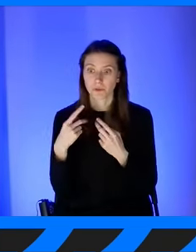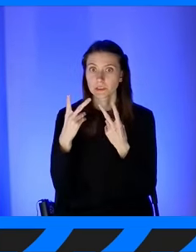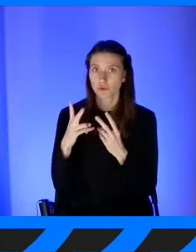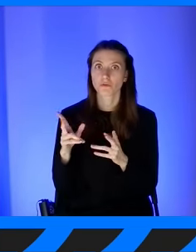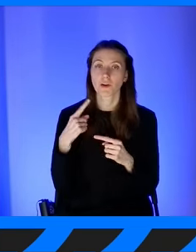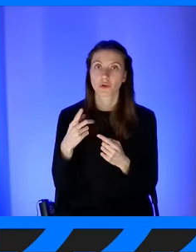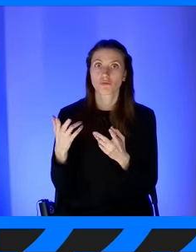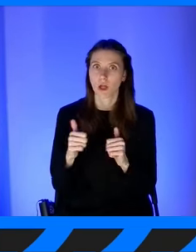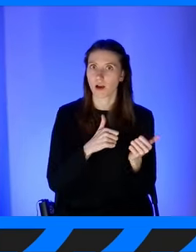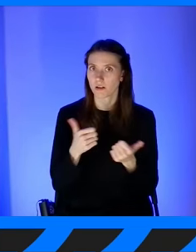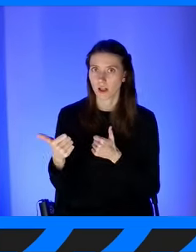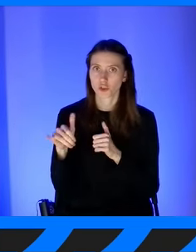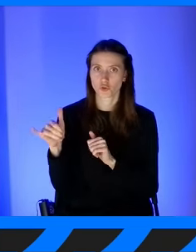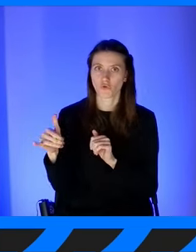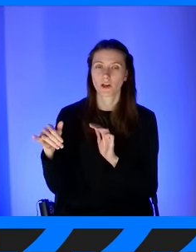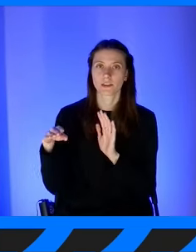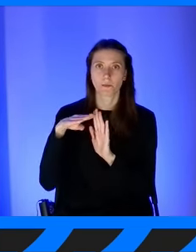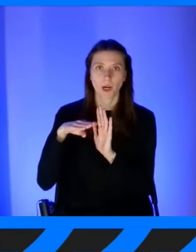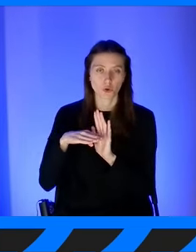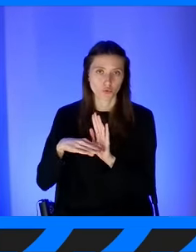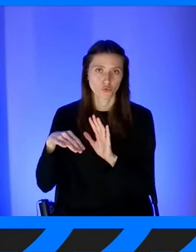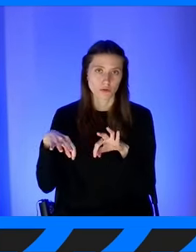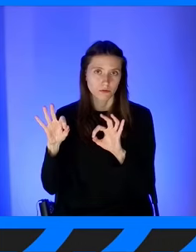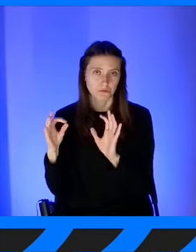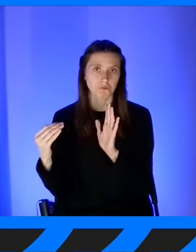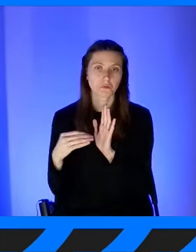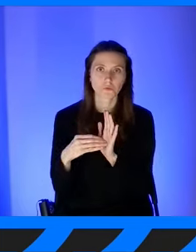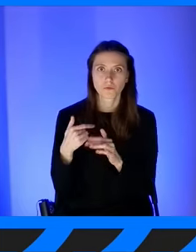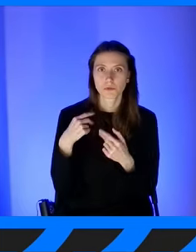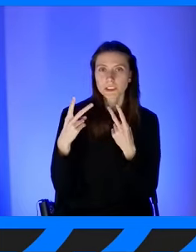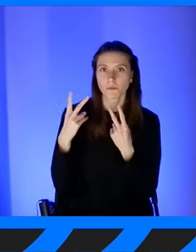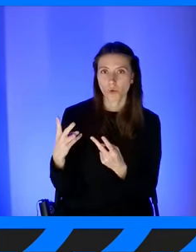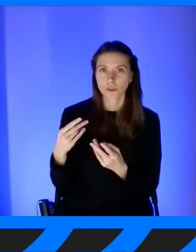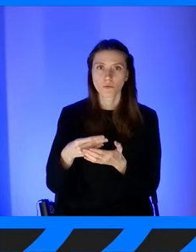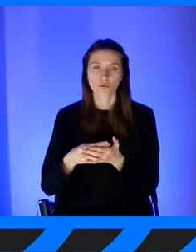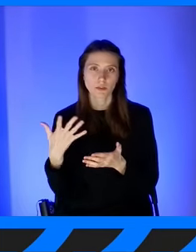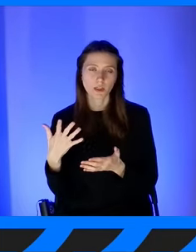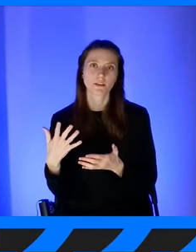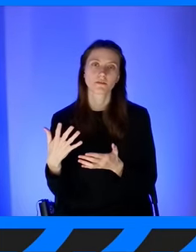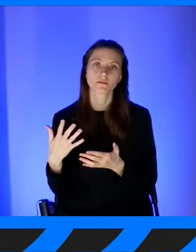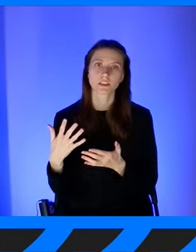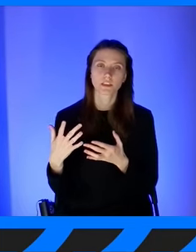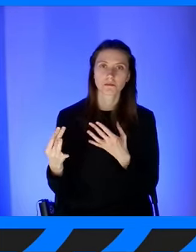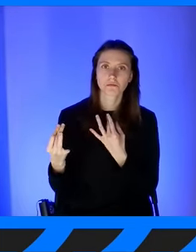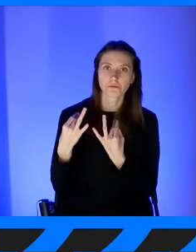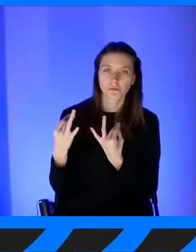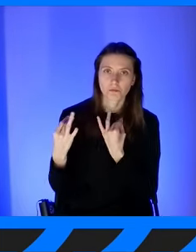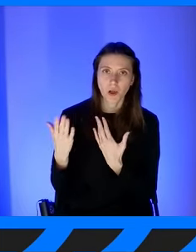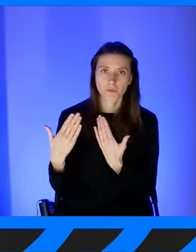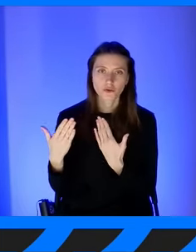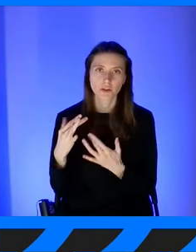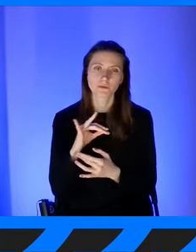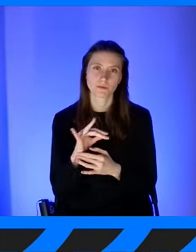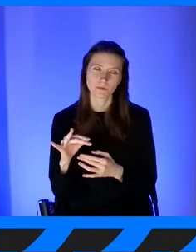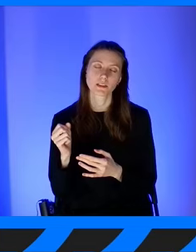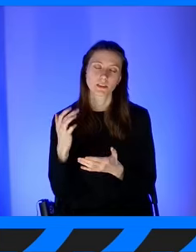расскажете какой дем проведёте ребята показывают смотрим то есть оцениваем применимость Да например ки на самом деле это там внизу